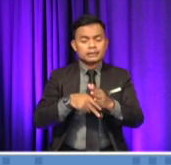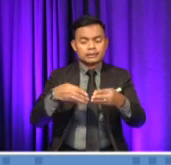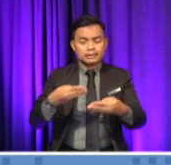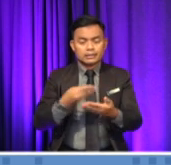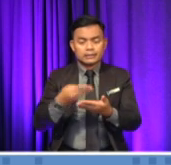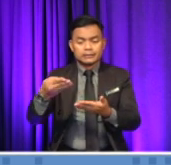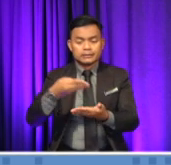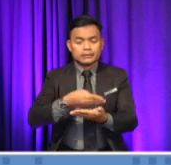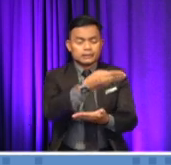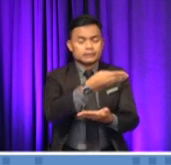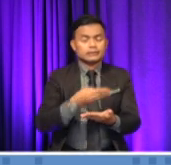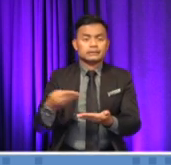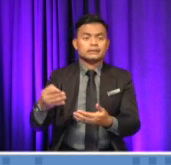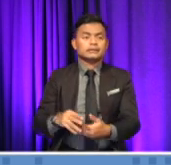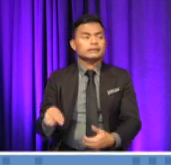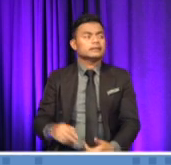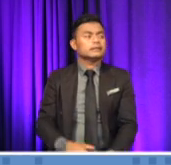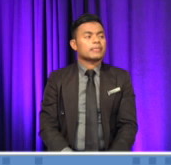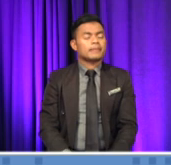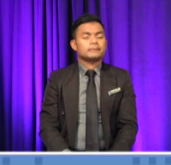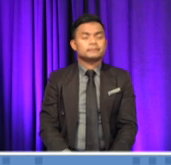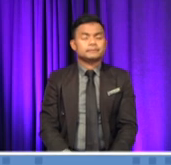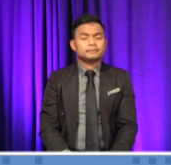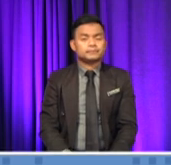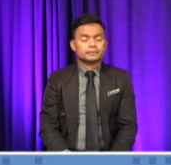sistem pencernaan betul ya